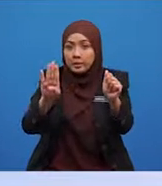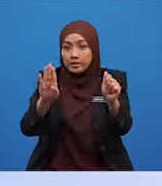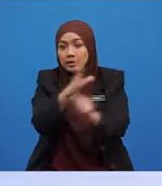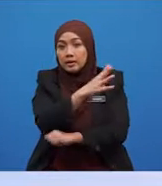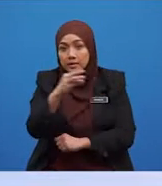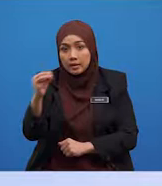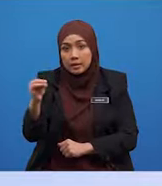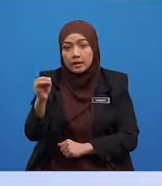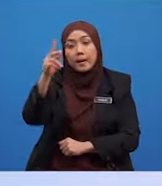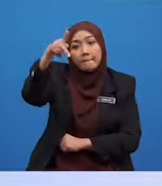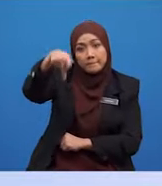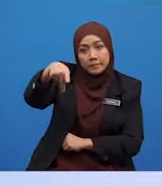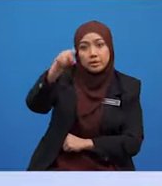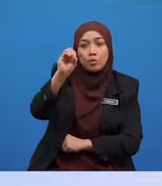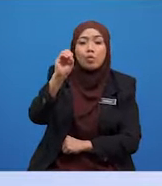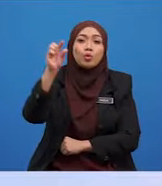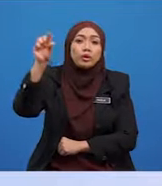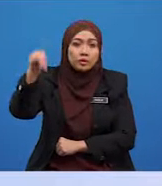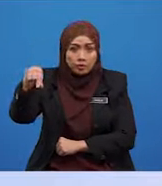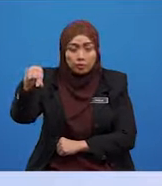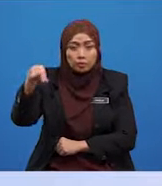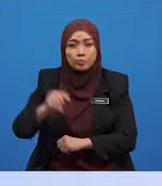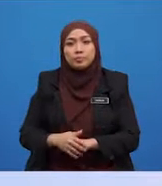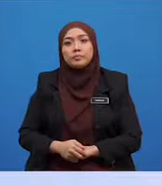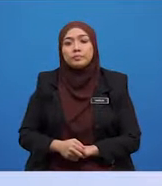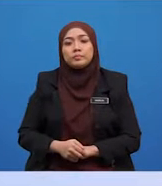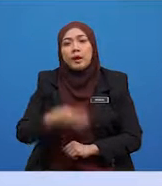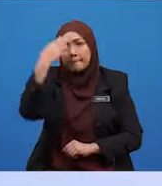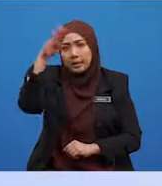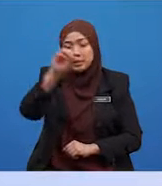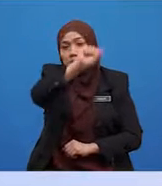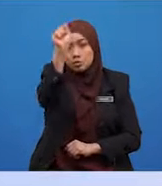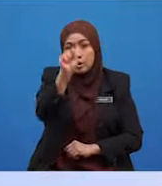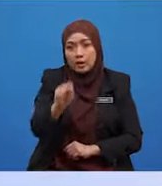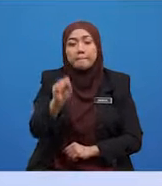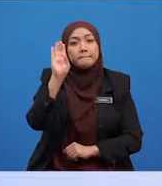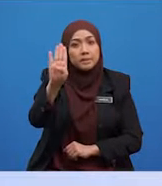ONK ialah sudut OMK.